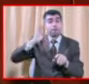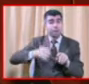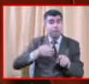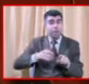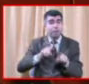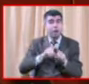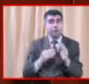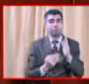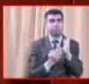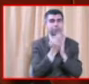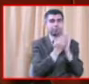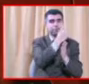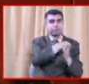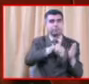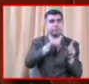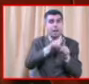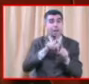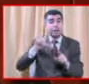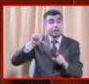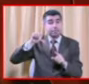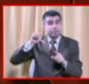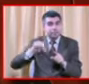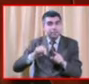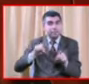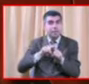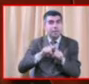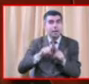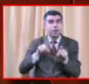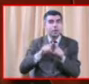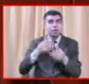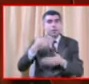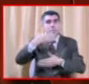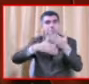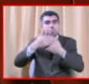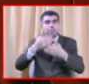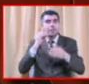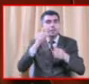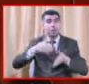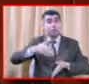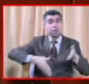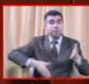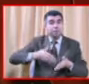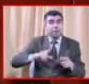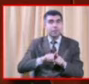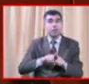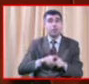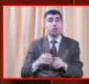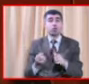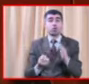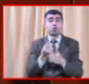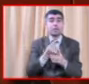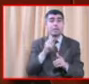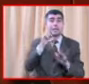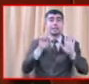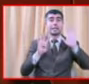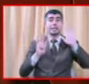أولا في تقليص العجز المسجل في البنيات التحتية، حيث تمكنا من إضافة 19